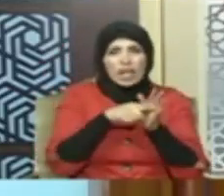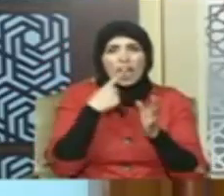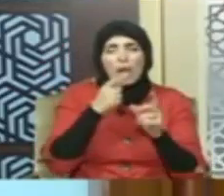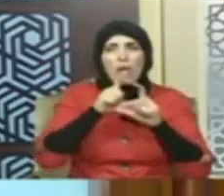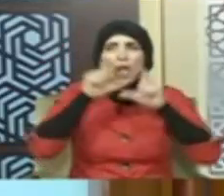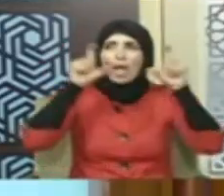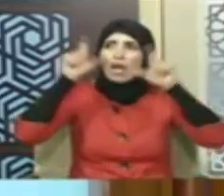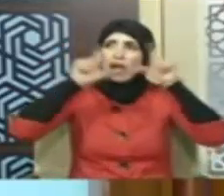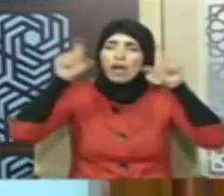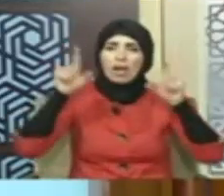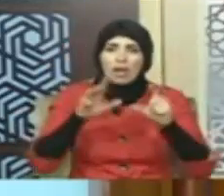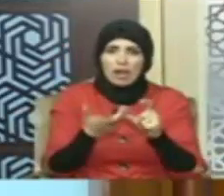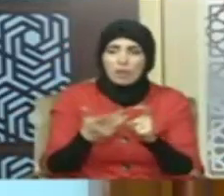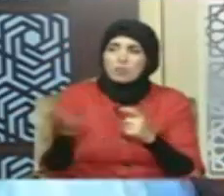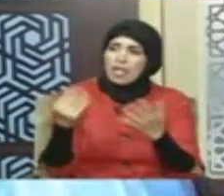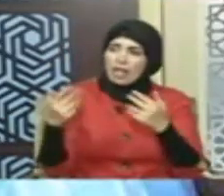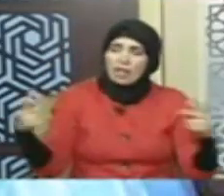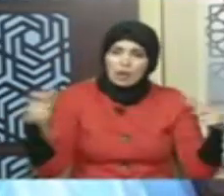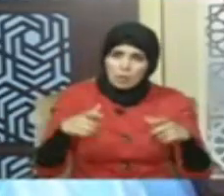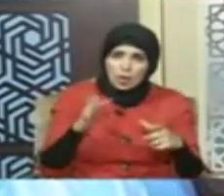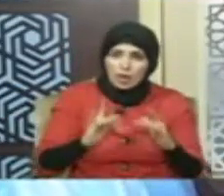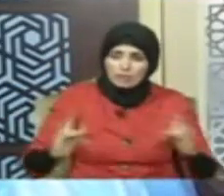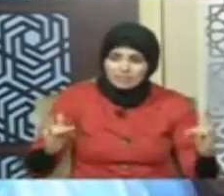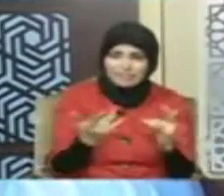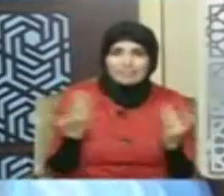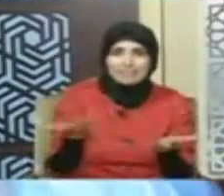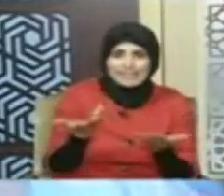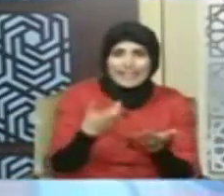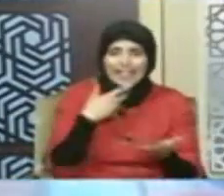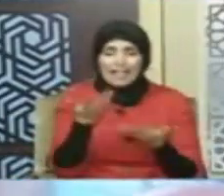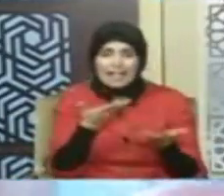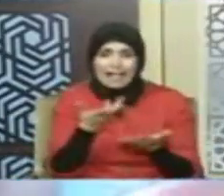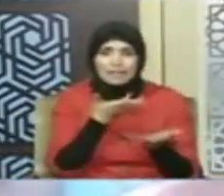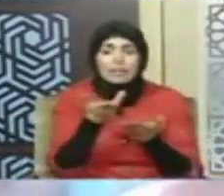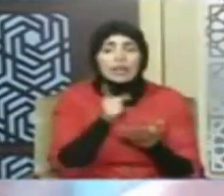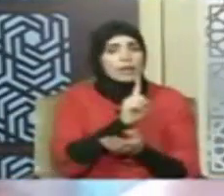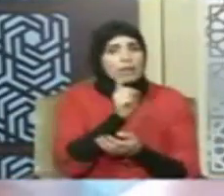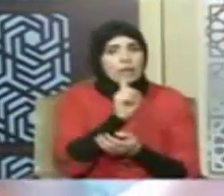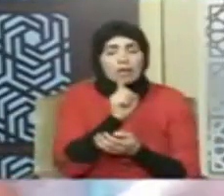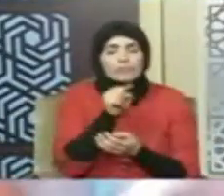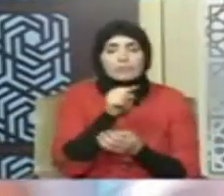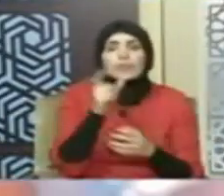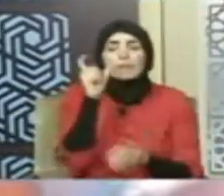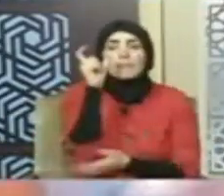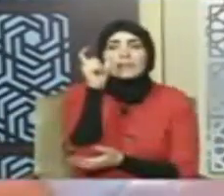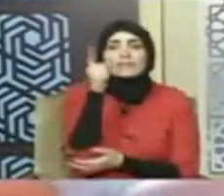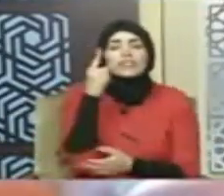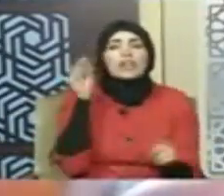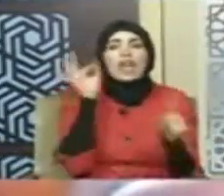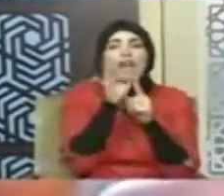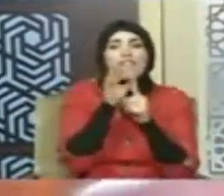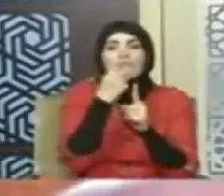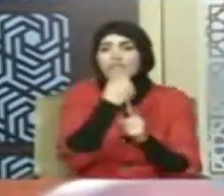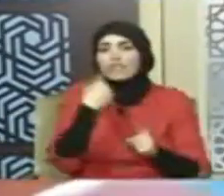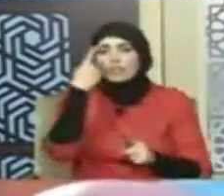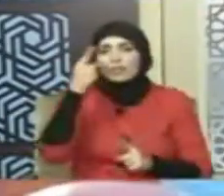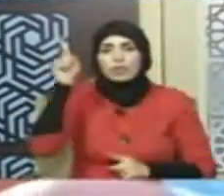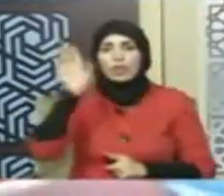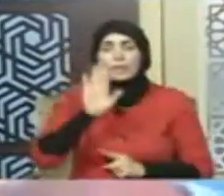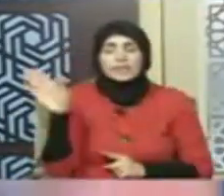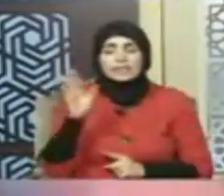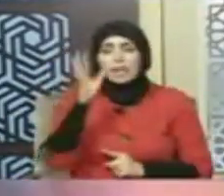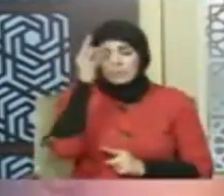الأصوات. إذا كان المعتكف سيأتي ليعتكف وهو يبتغي مرضاة الله عز وجل، لكنه سيصخب